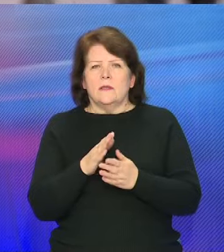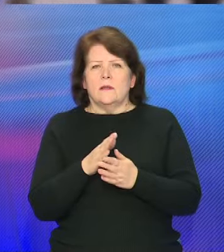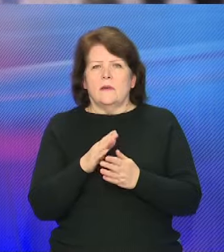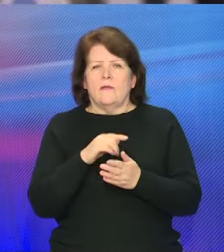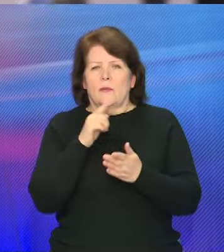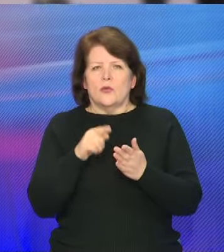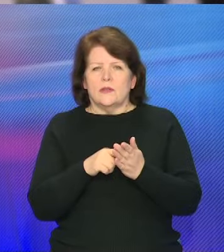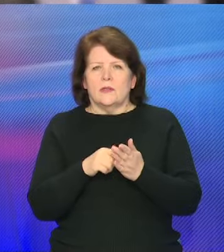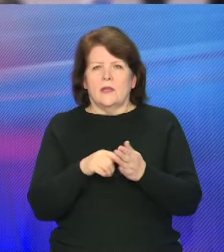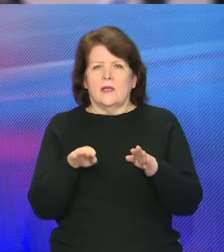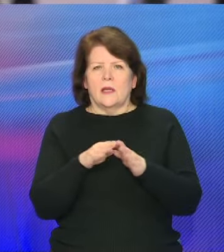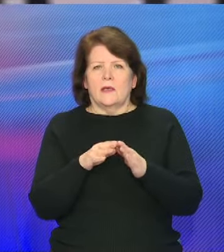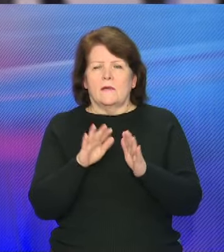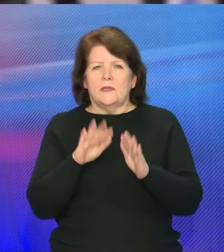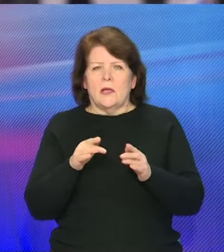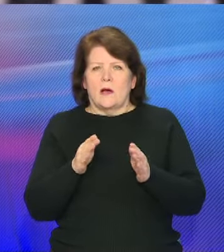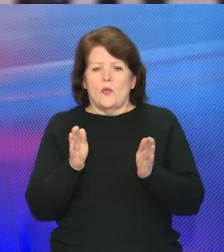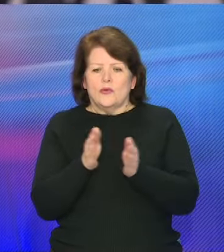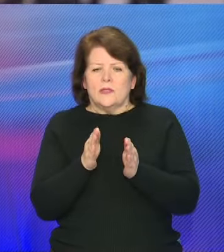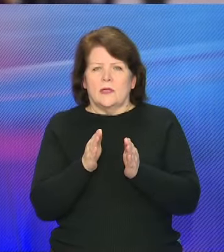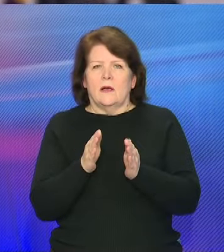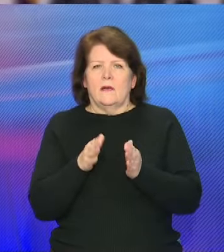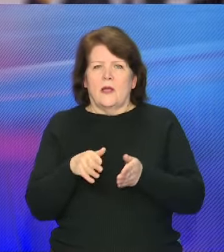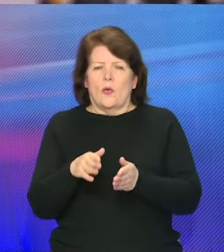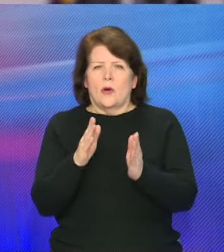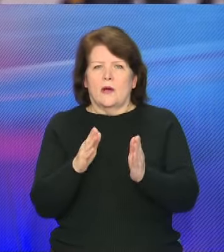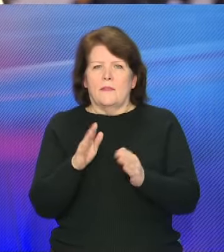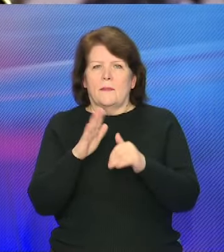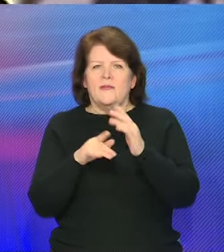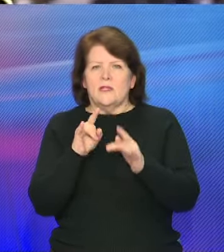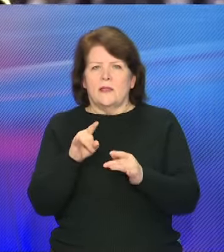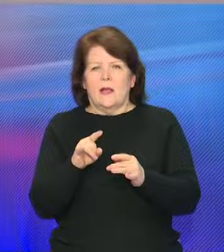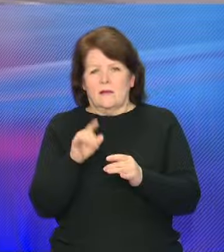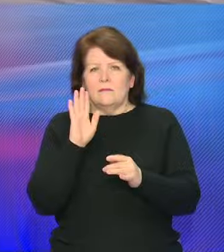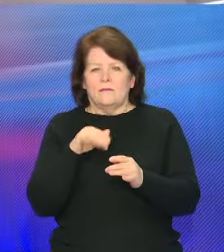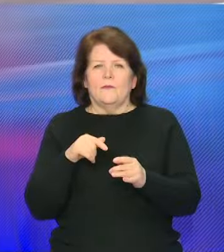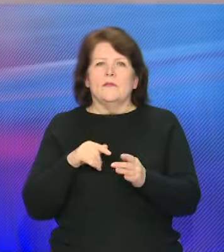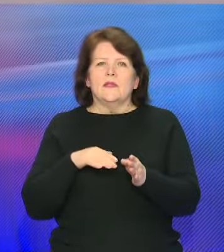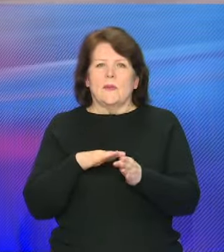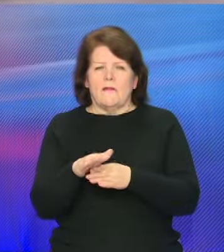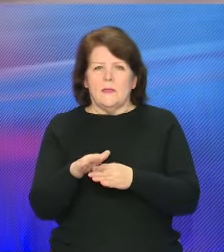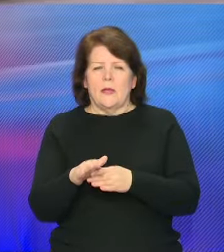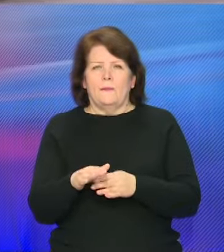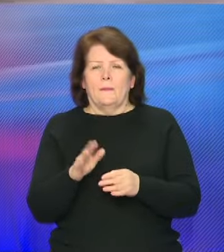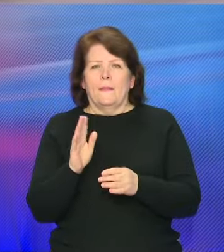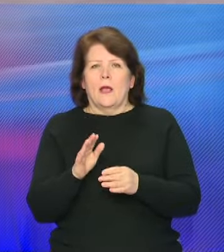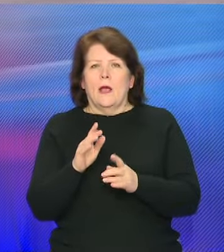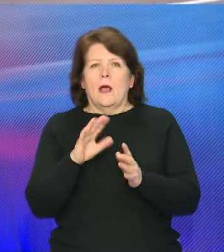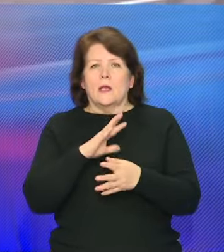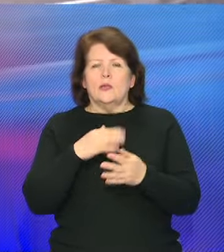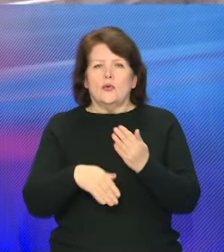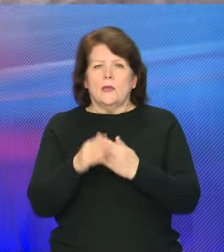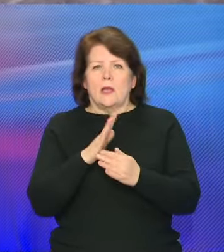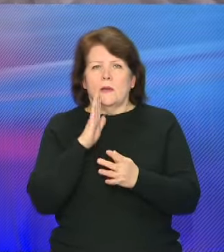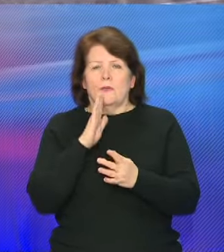узких локаций, ну, Мы вроде как професіонали, поэтому справимся. Вынікам шматдзённых здымкаў стане